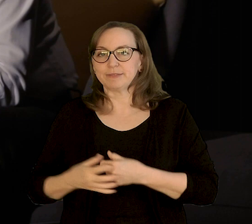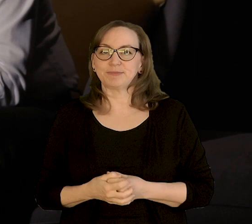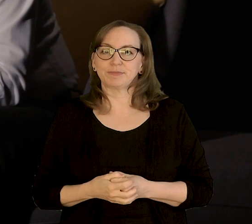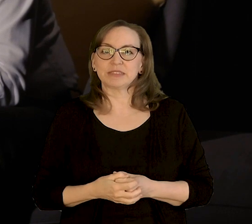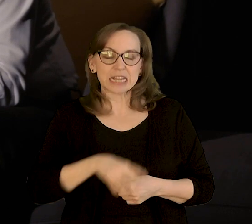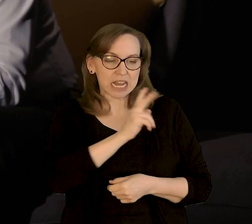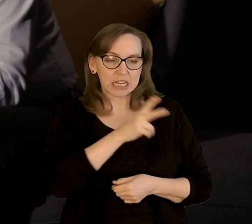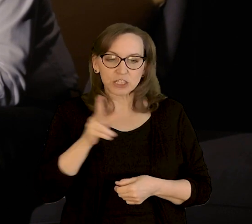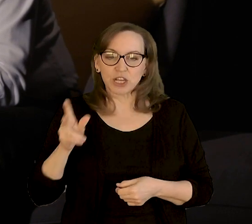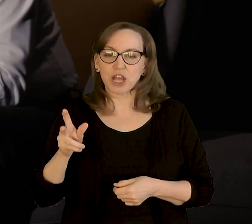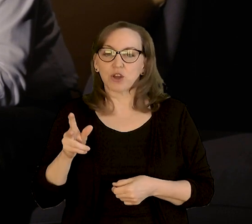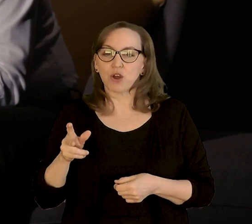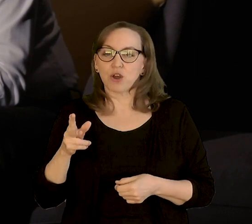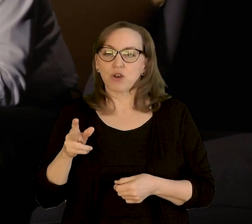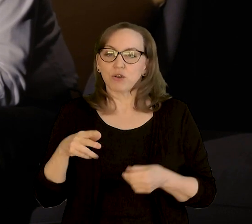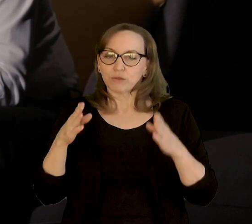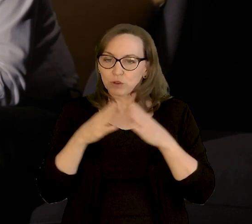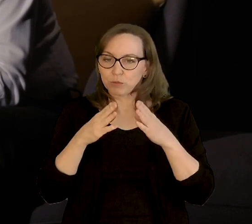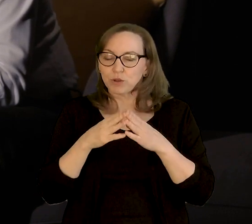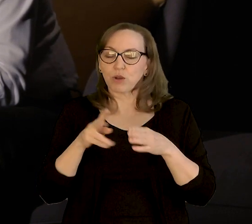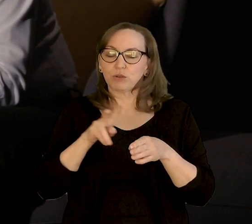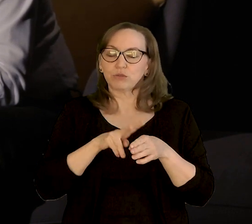dla każdego, kto w domu chce